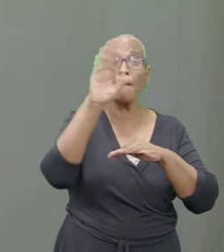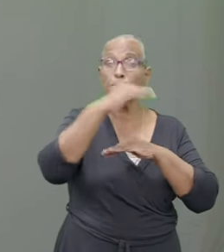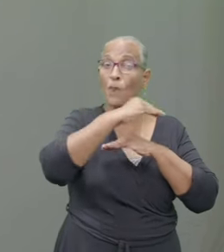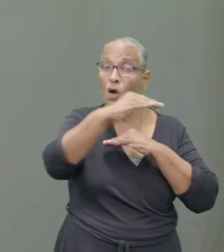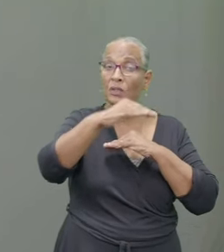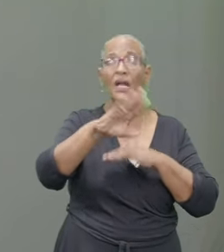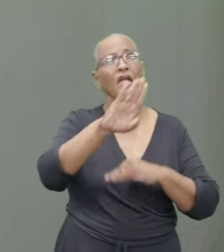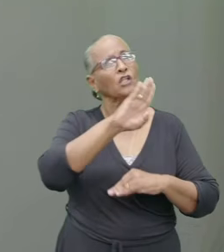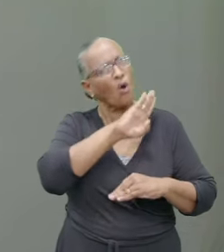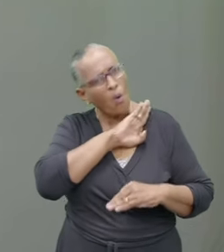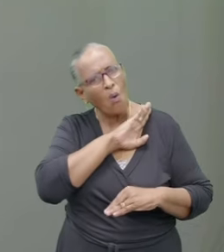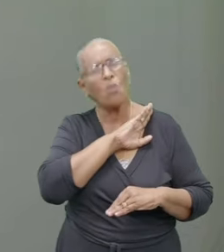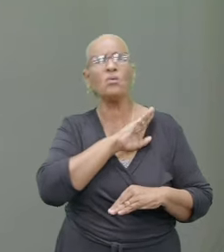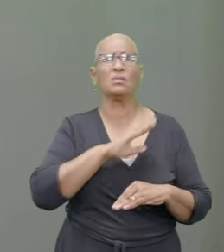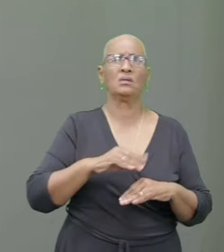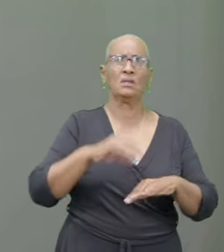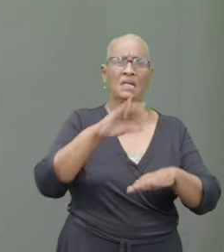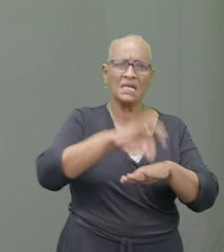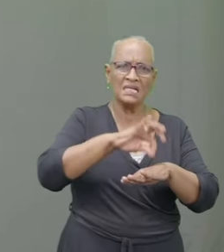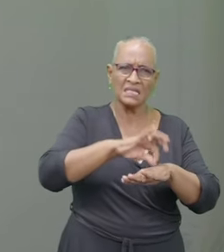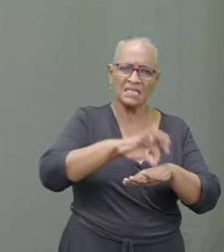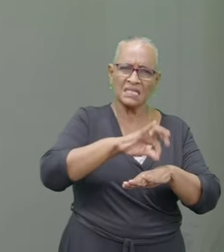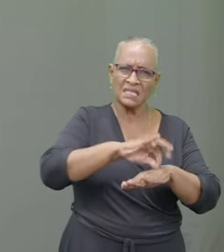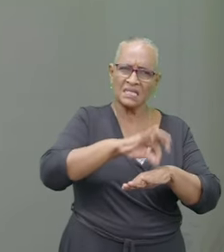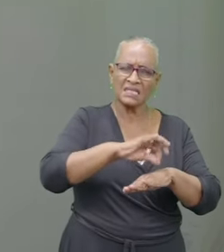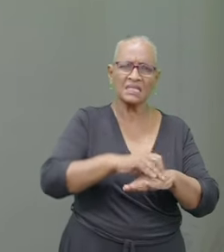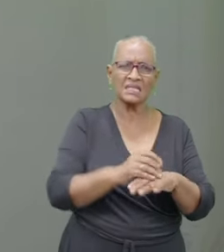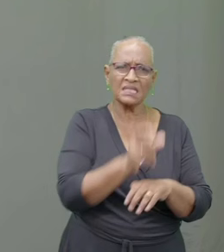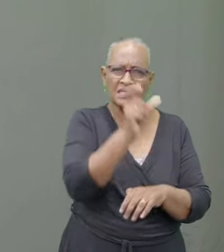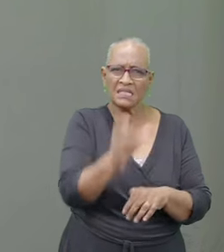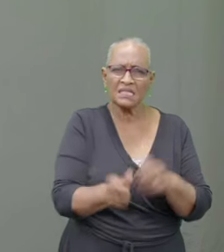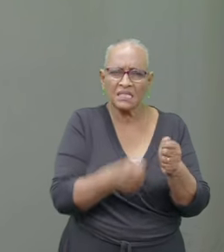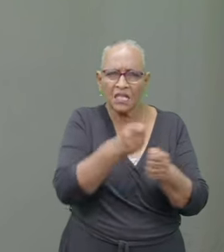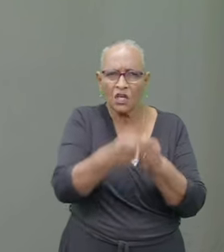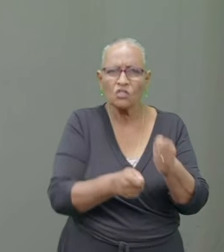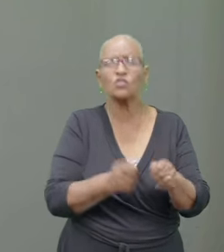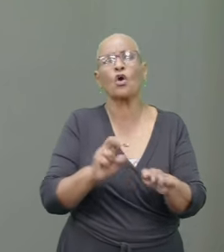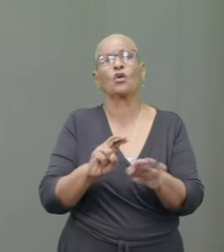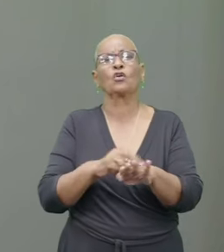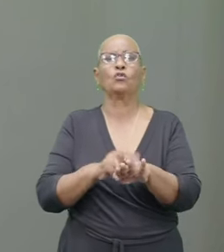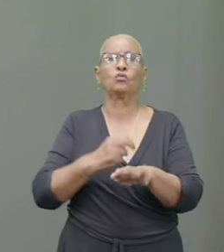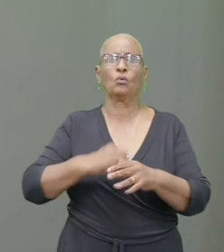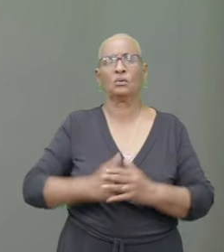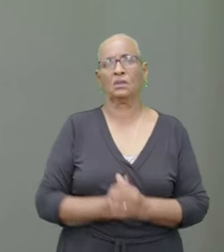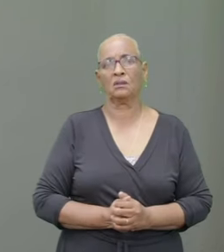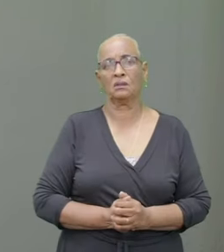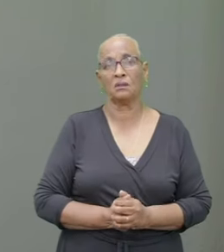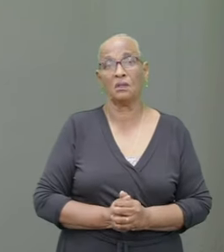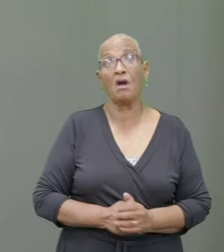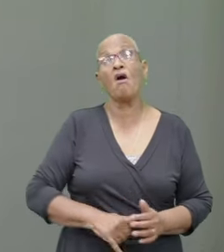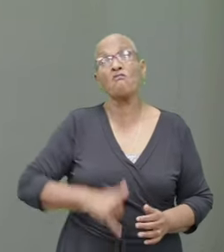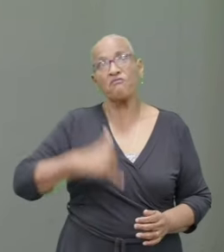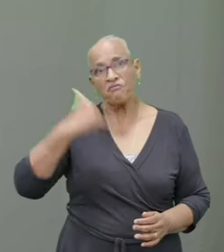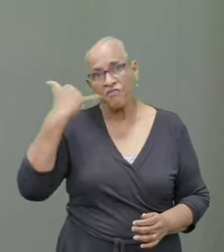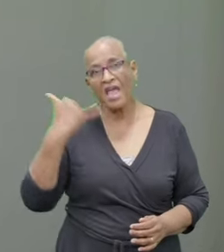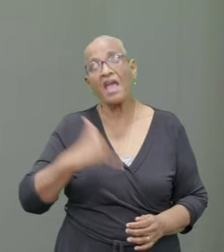van vele rijke landen kunnen zij voor 15 jaar lang extra verpleegkundigen absorberen.